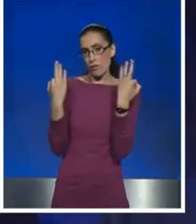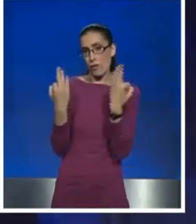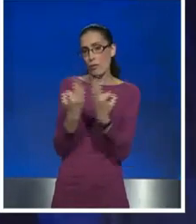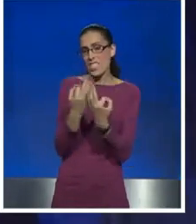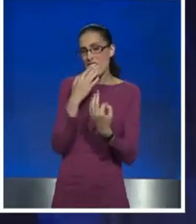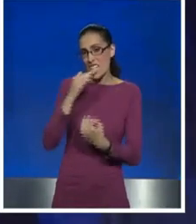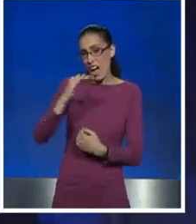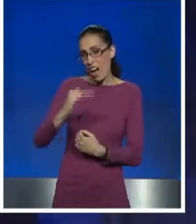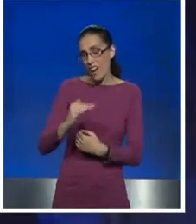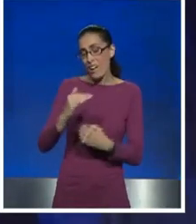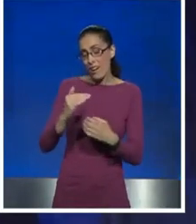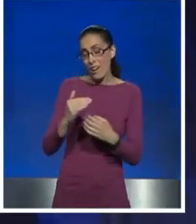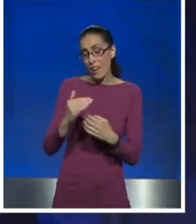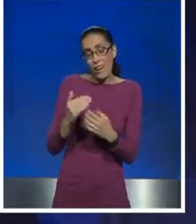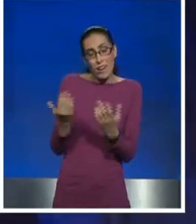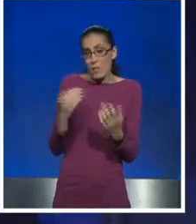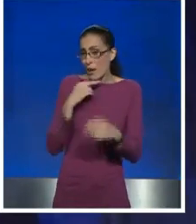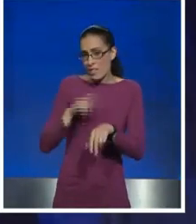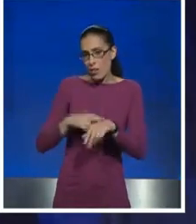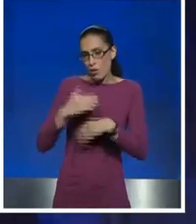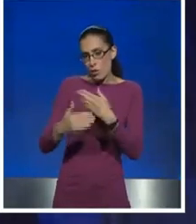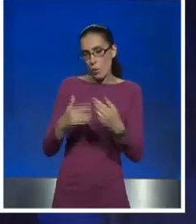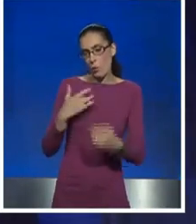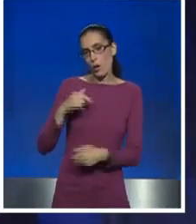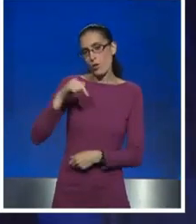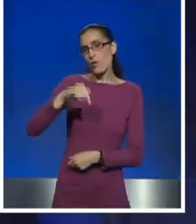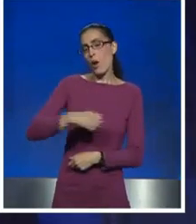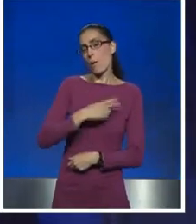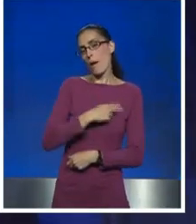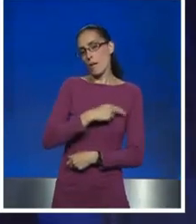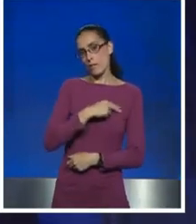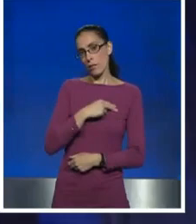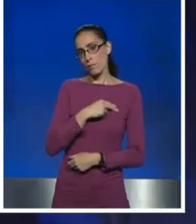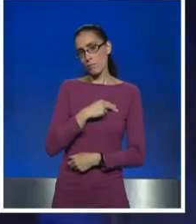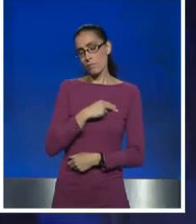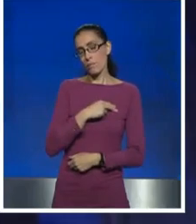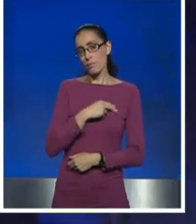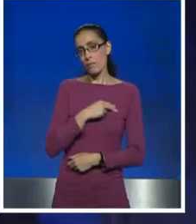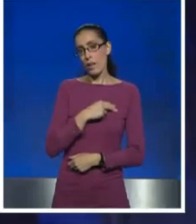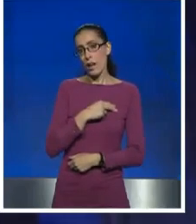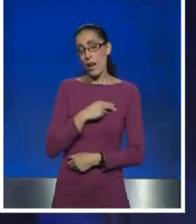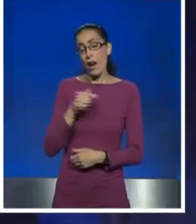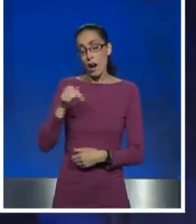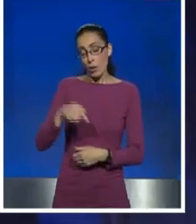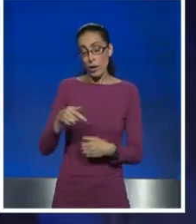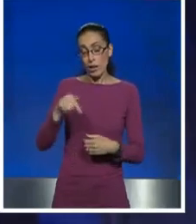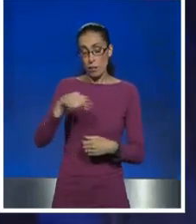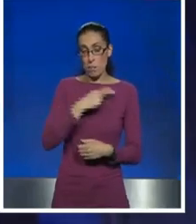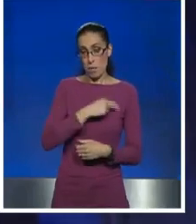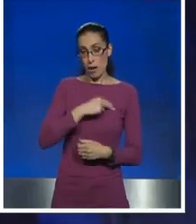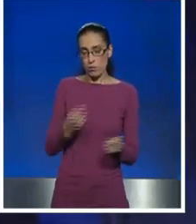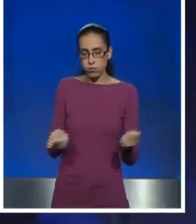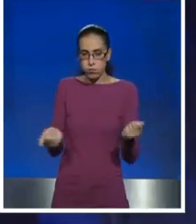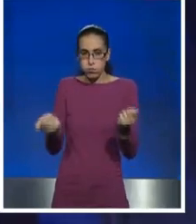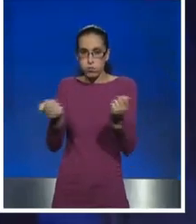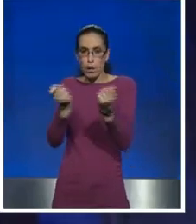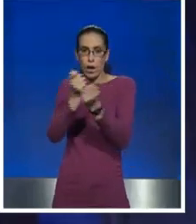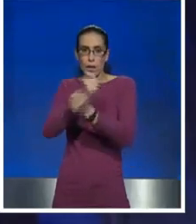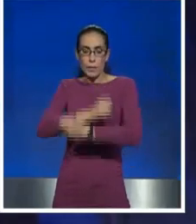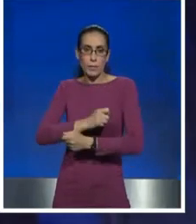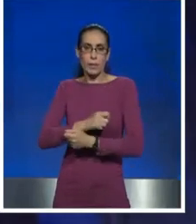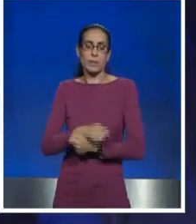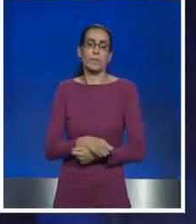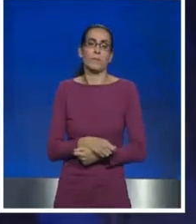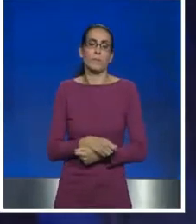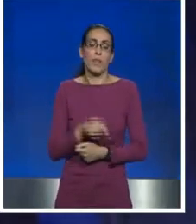Maltin ħajjibdew jitilqu dal-pajjiż. Dawn aħna ġejja substitution ta' dal-poplu.